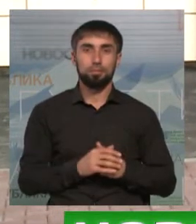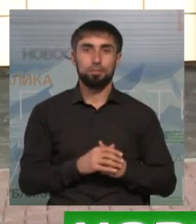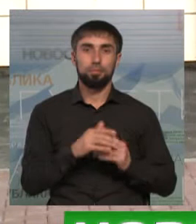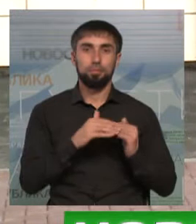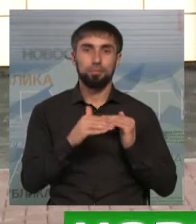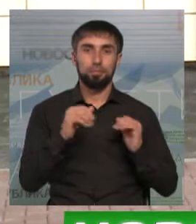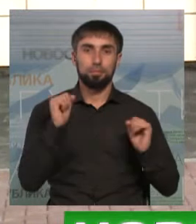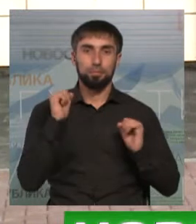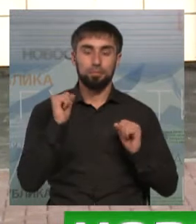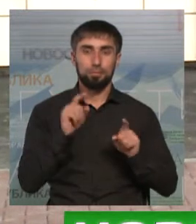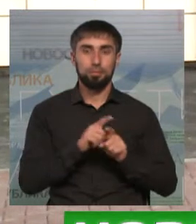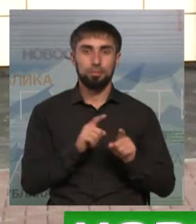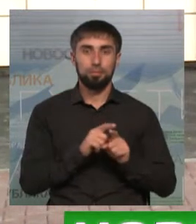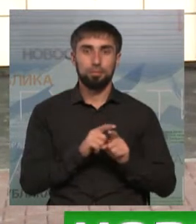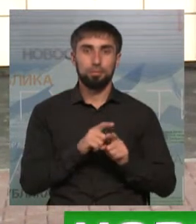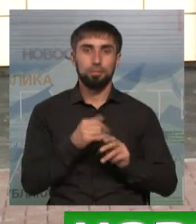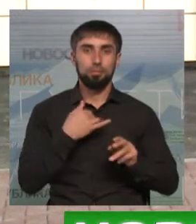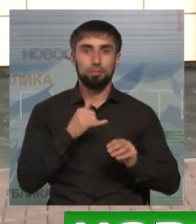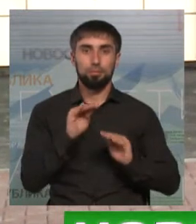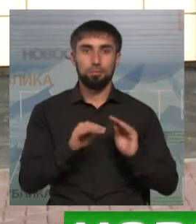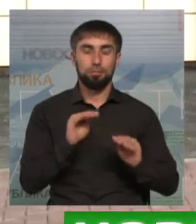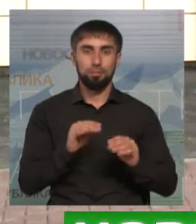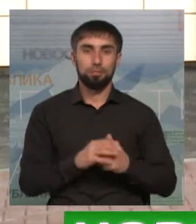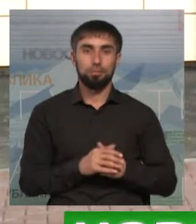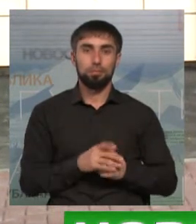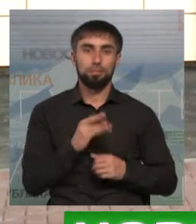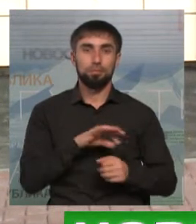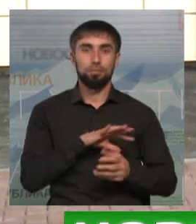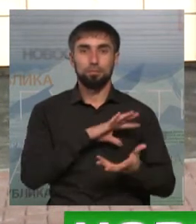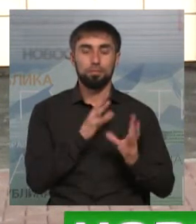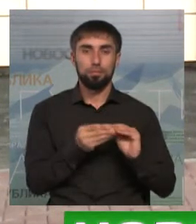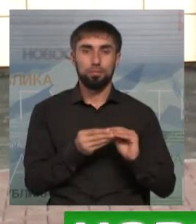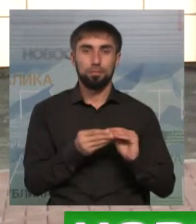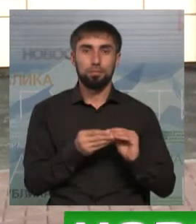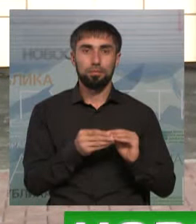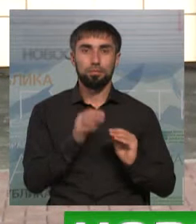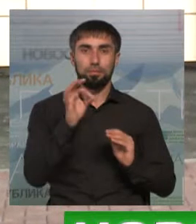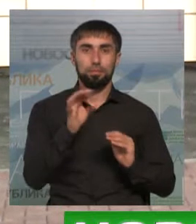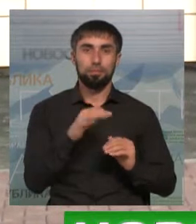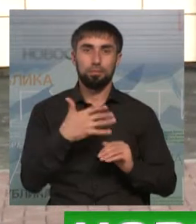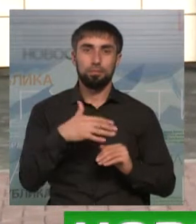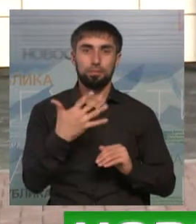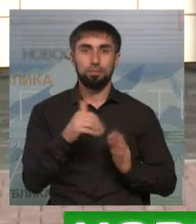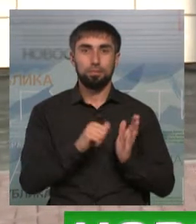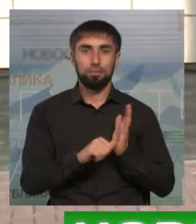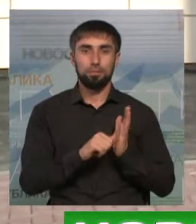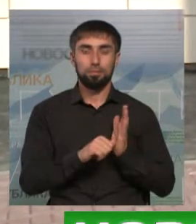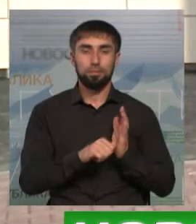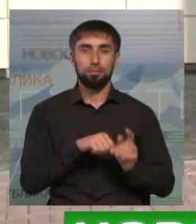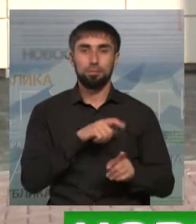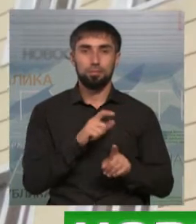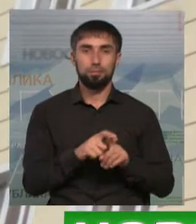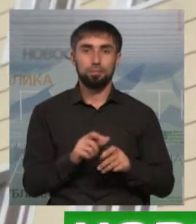площадки спортивные тоже мы сейчас доделываем, но в основном процентов 55-60